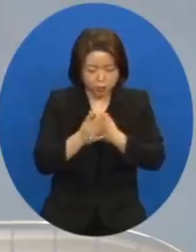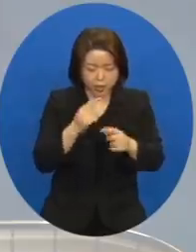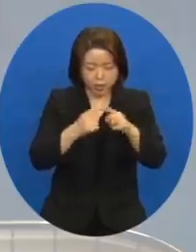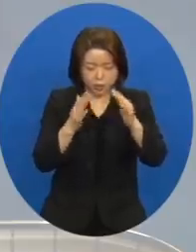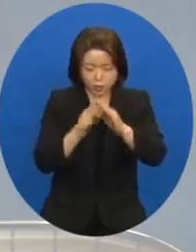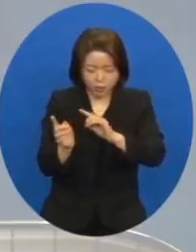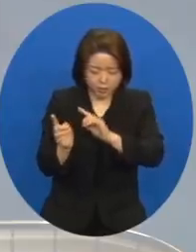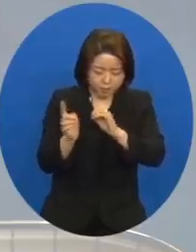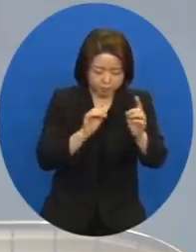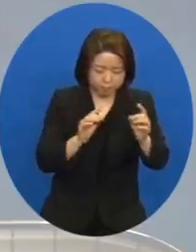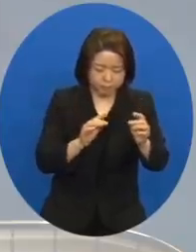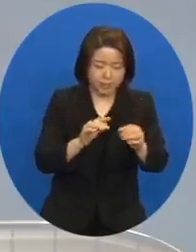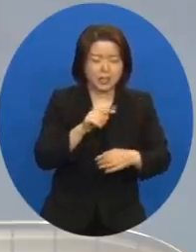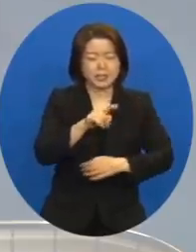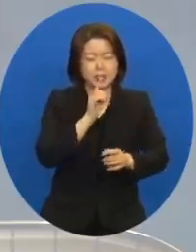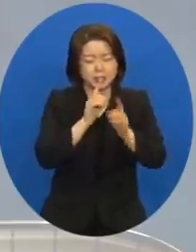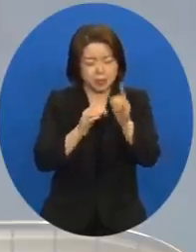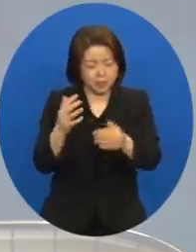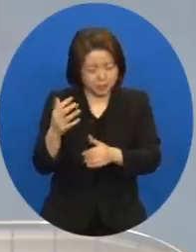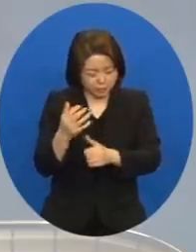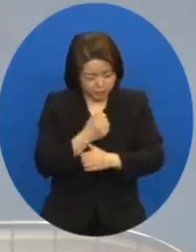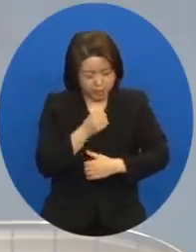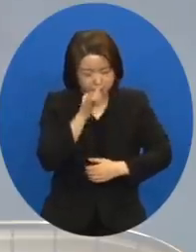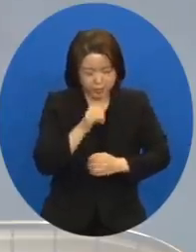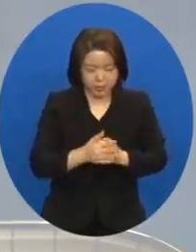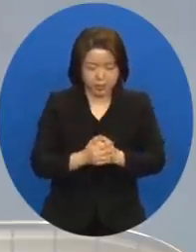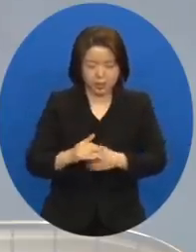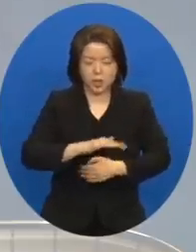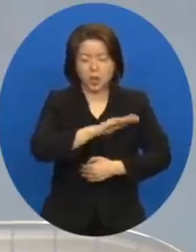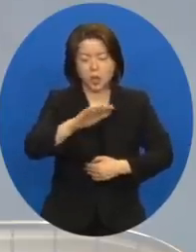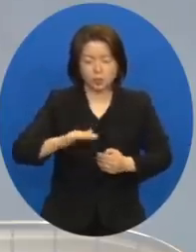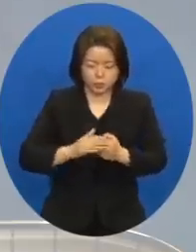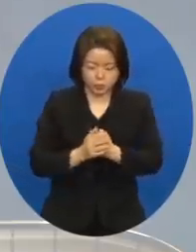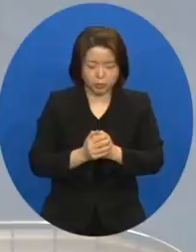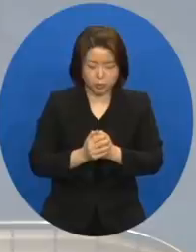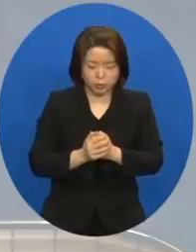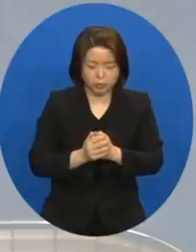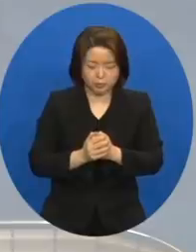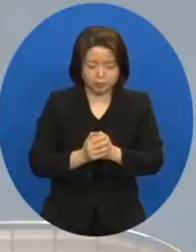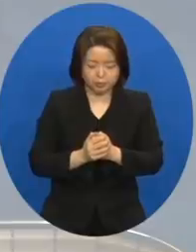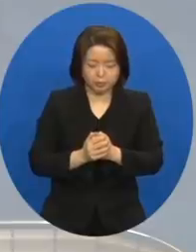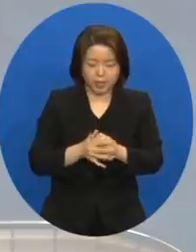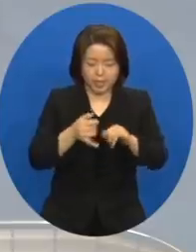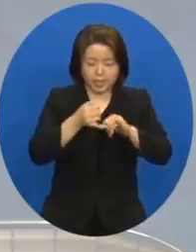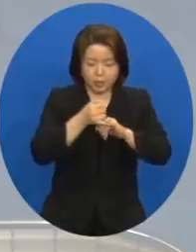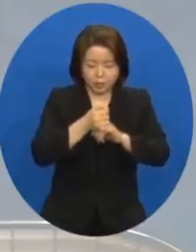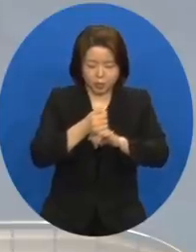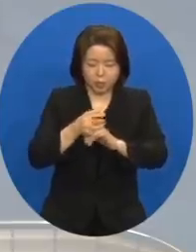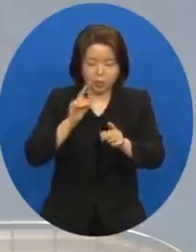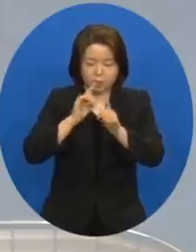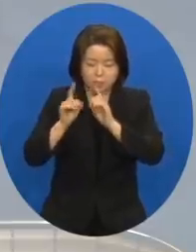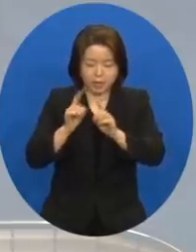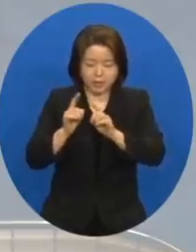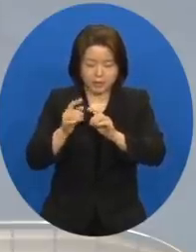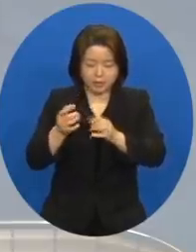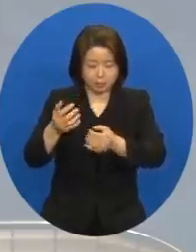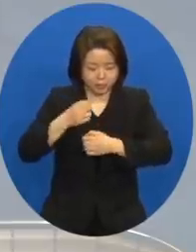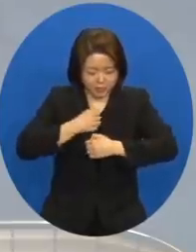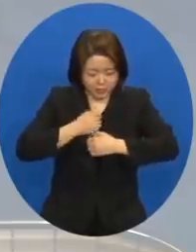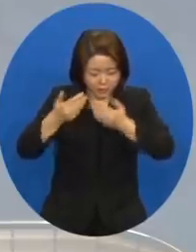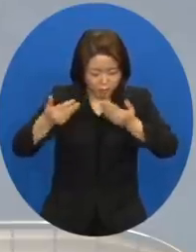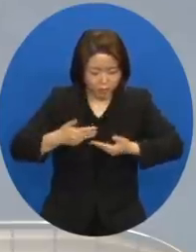붙잡습니다 주님 우리도 받듯이 약속을 지키시는 하나님이심을